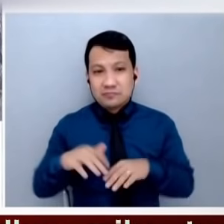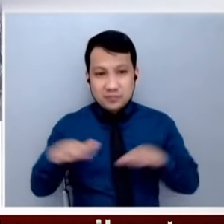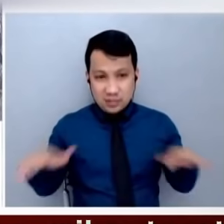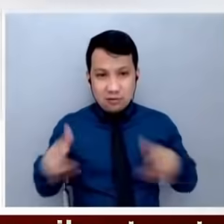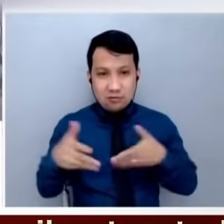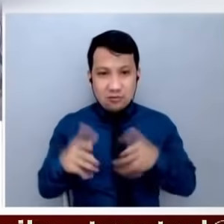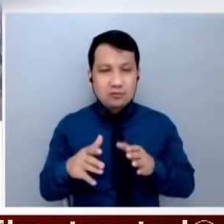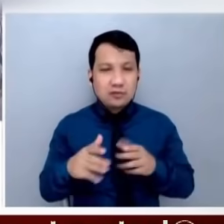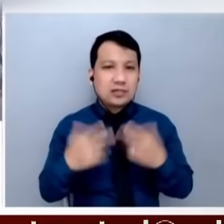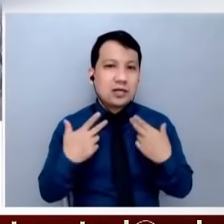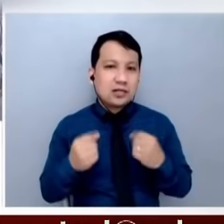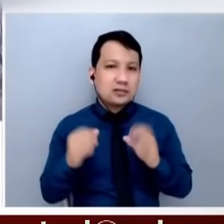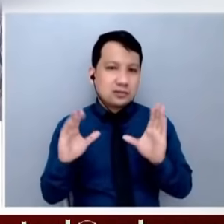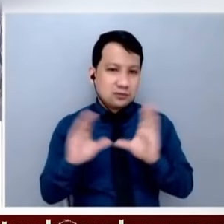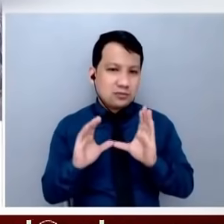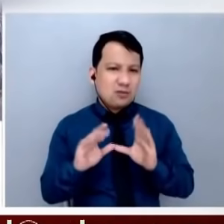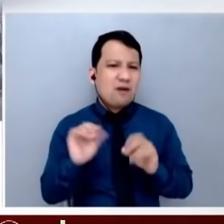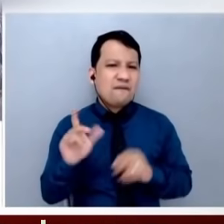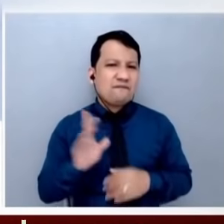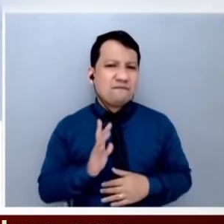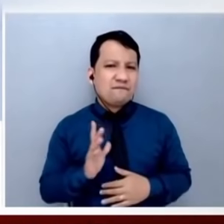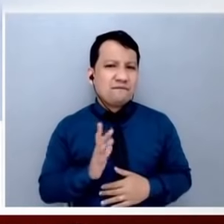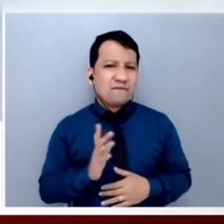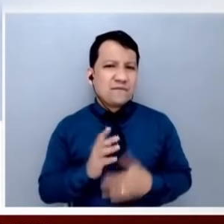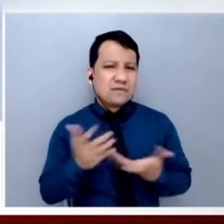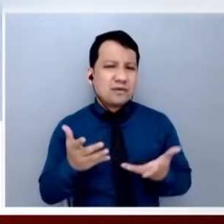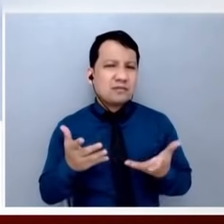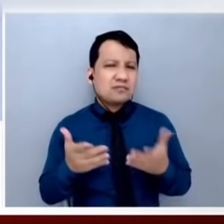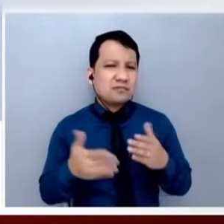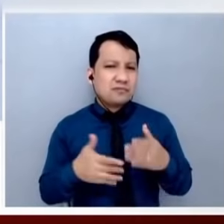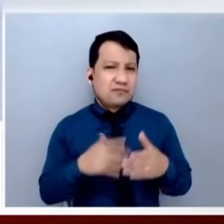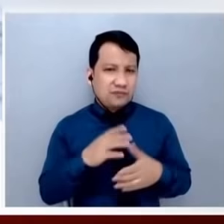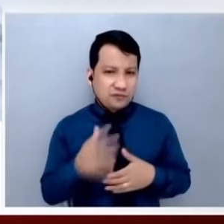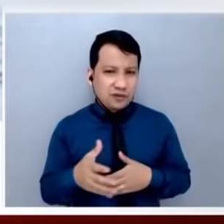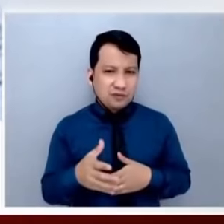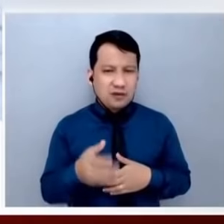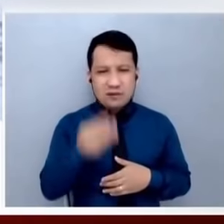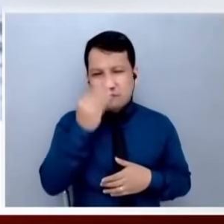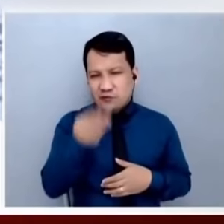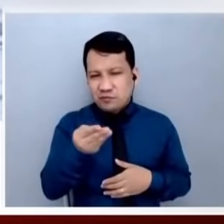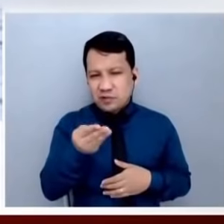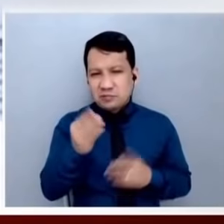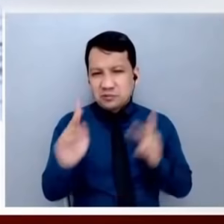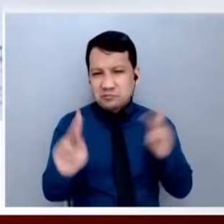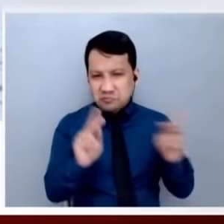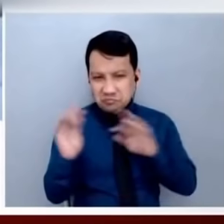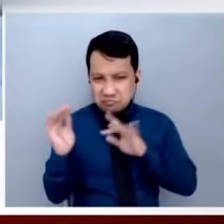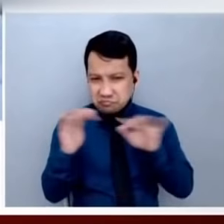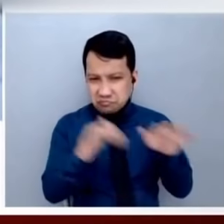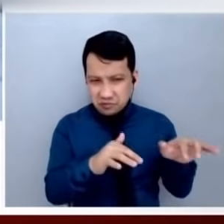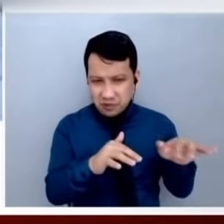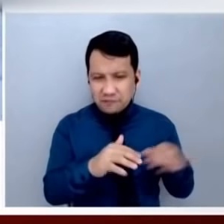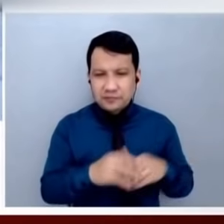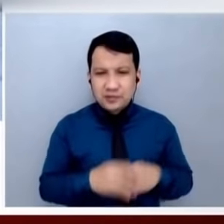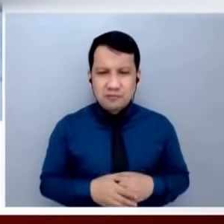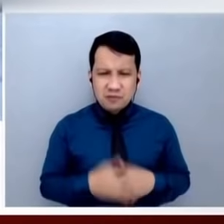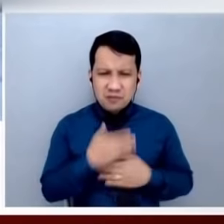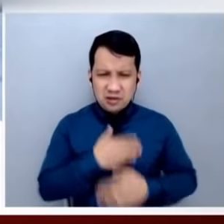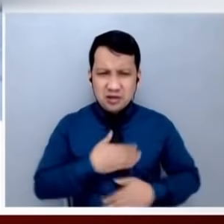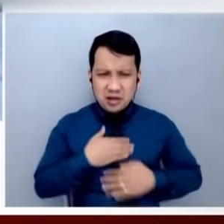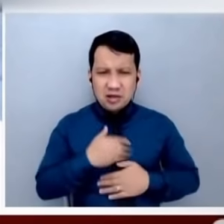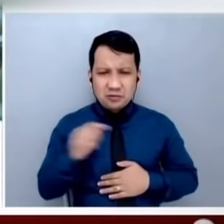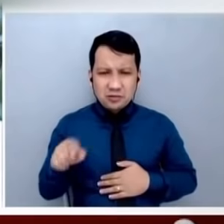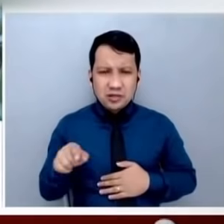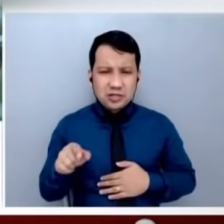mo ng health certificate. Okay naman, sulit naman. At kahit mangilan-ngilan pa lang ang pagdating ng mga bakasyonista, ikinatuwa na ito ng mga